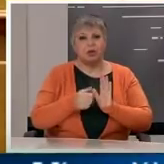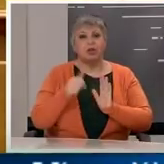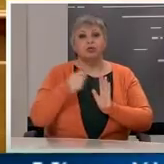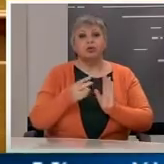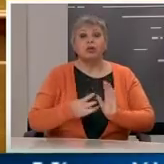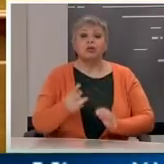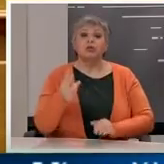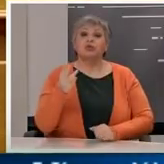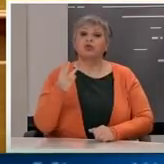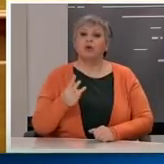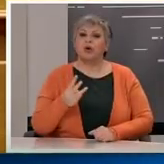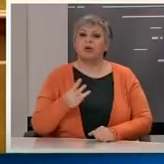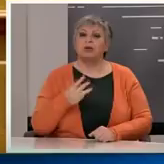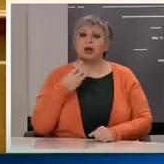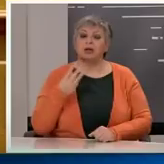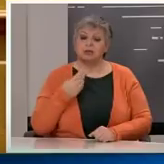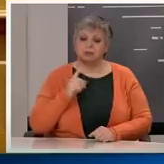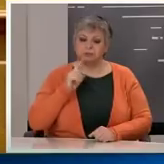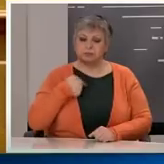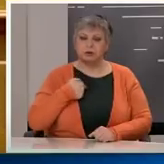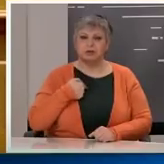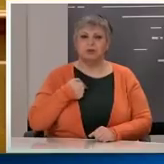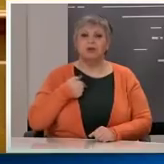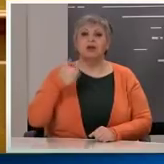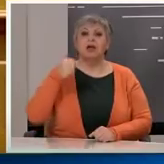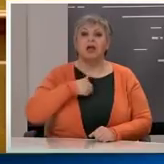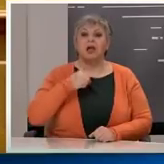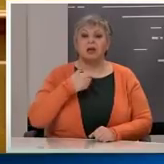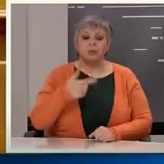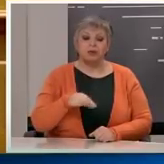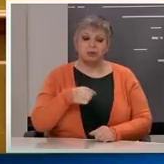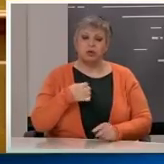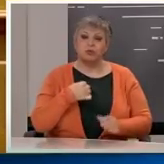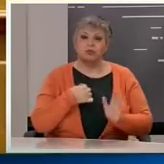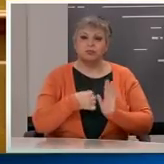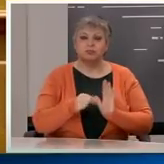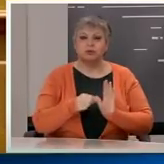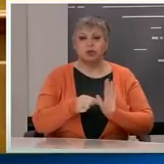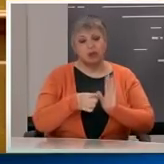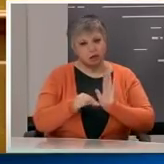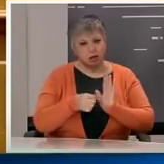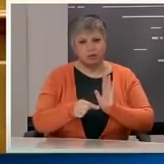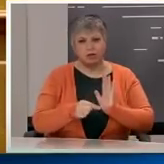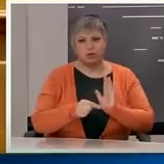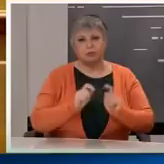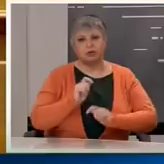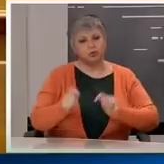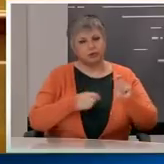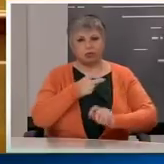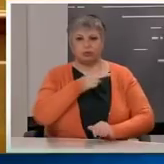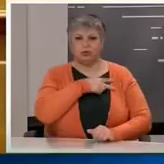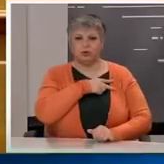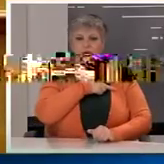Τρόικα απέτησε αυτή η στρέβλωση να μην υπάρχει. Και τότε βεβαίως